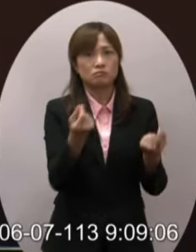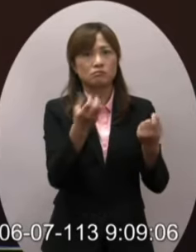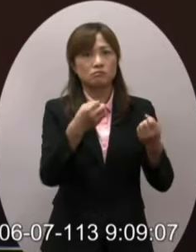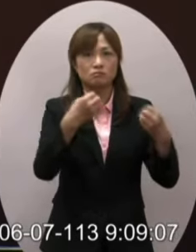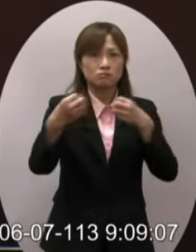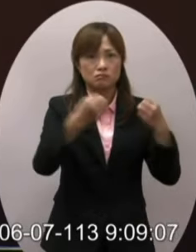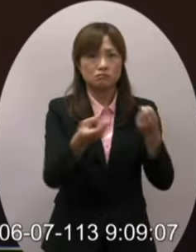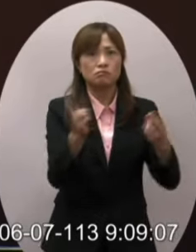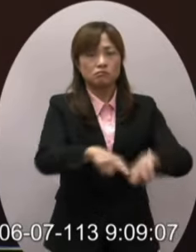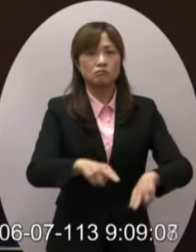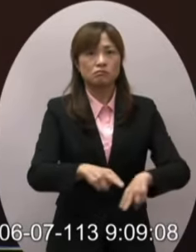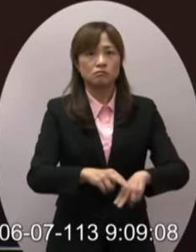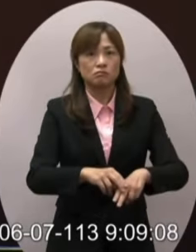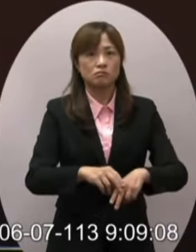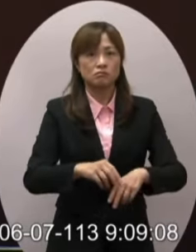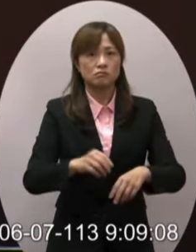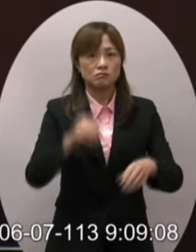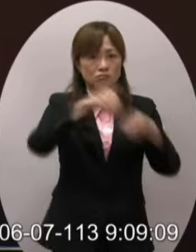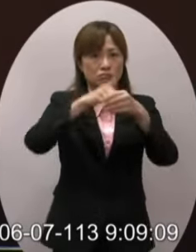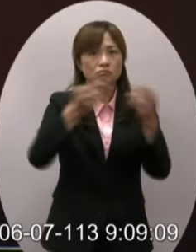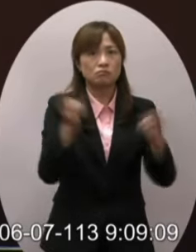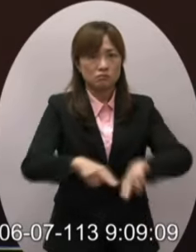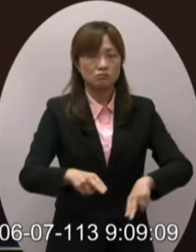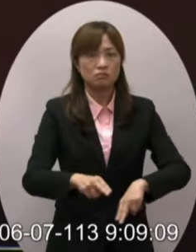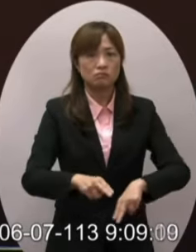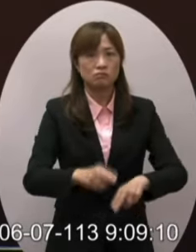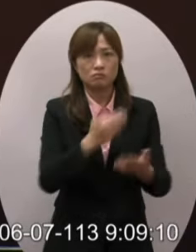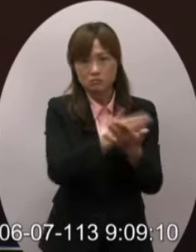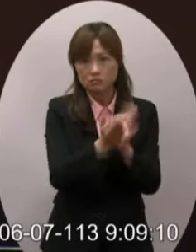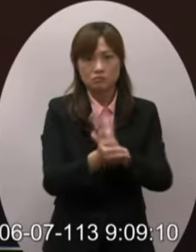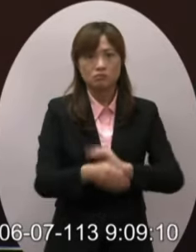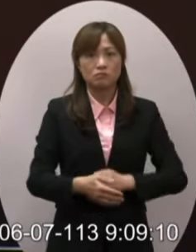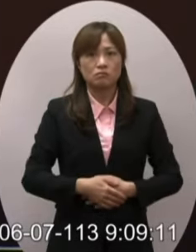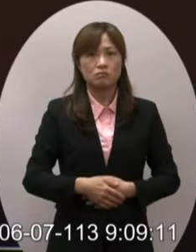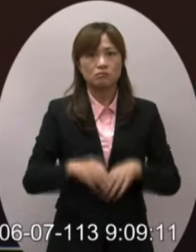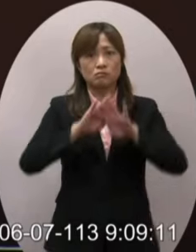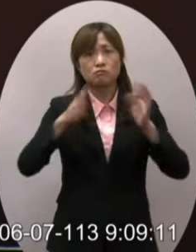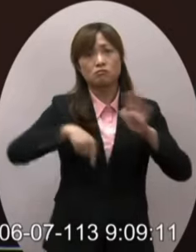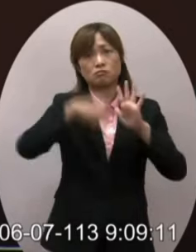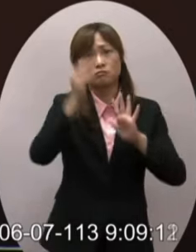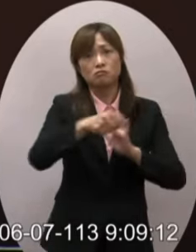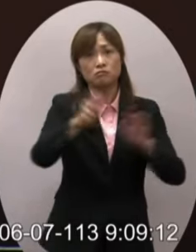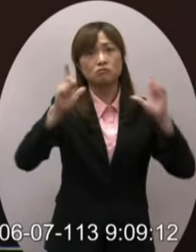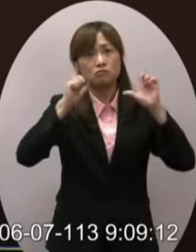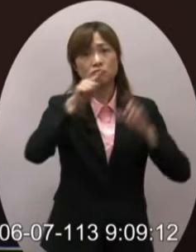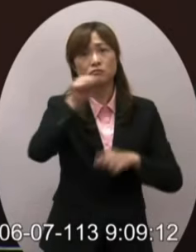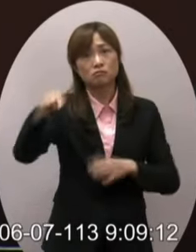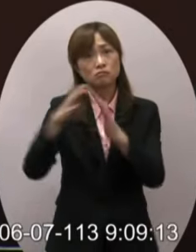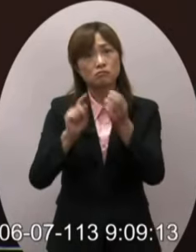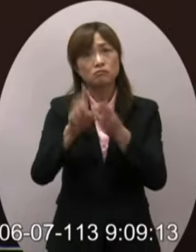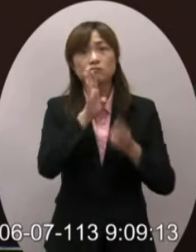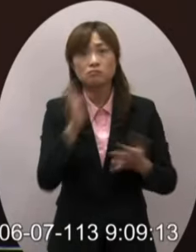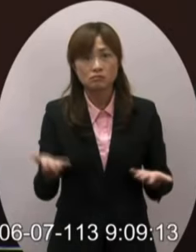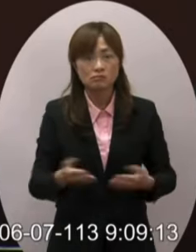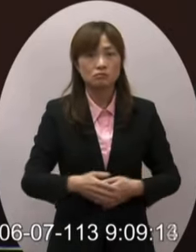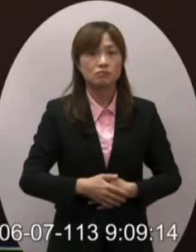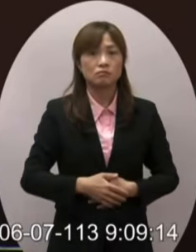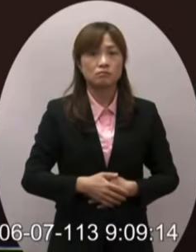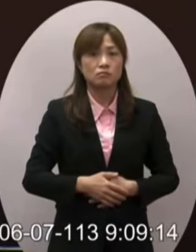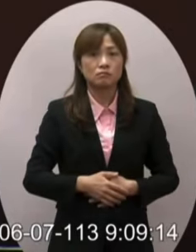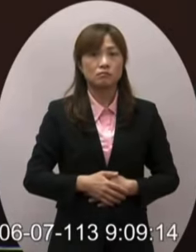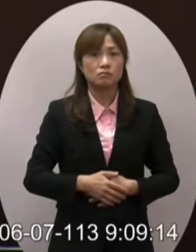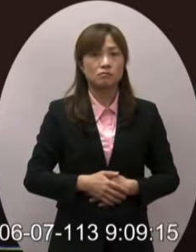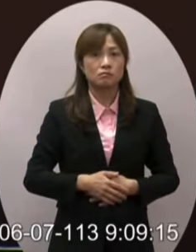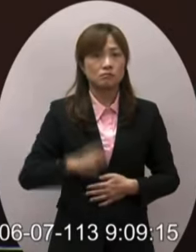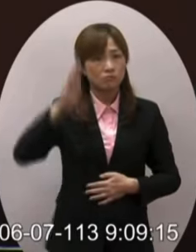决，还甚至没收在场的有异议。卓荣泰，你站出来说，这叫什么民主？混淆双手